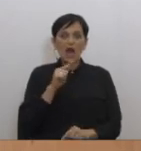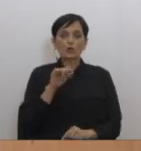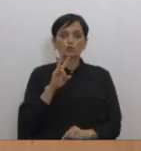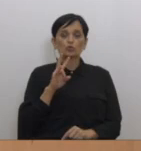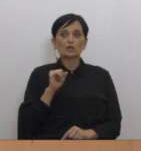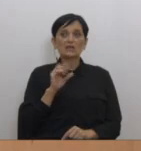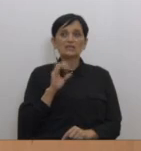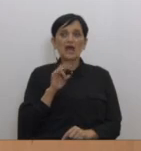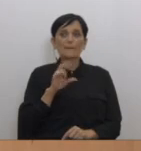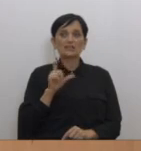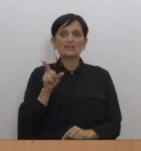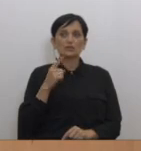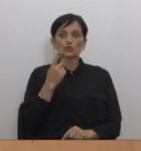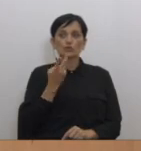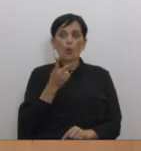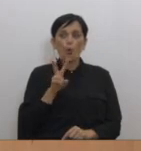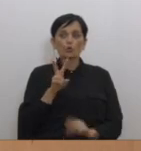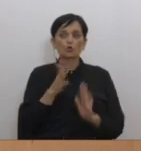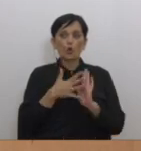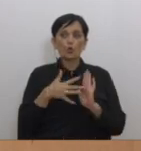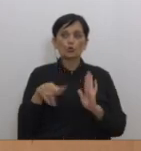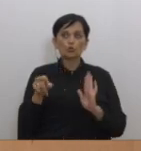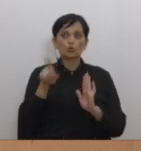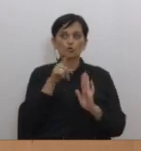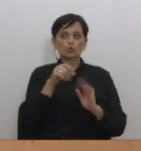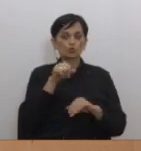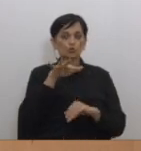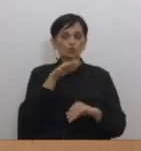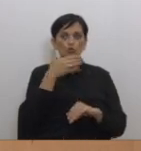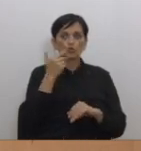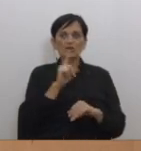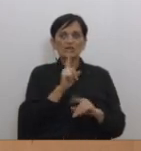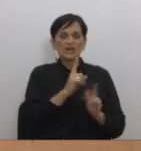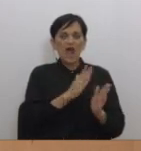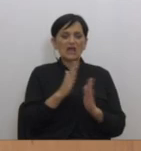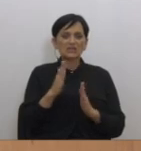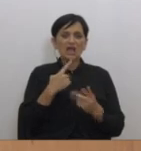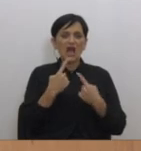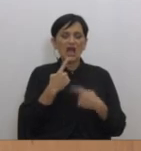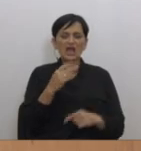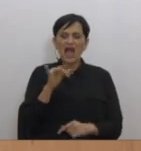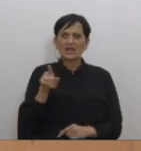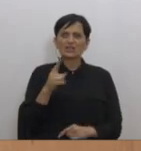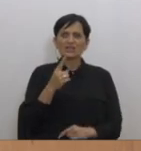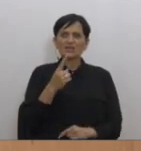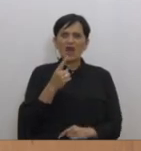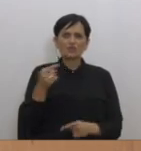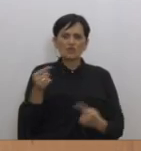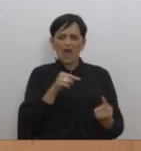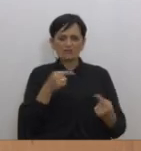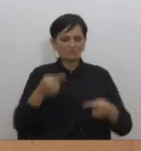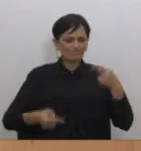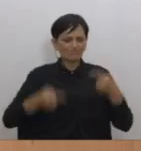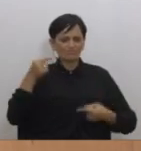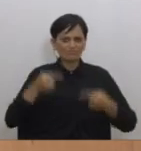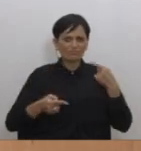სამნიძემ 22 სოფელია და შუქი არა აქვთ და რა დინამიკაზე საუბრობს ირაკლი ქადაგიშვილი. რატო ვეჯინებით ერთმანეთს?